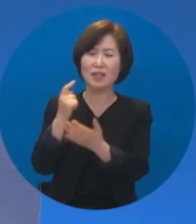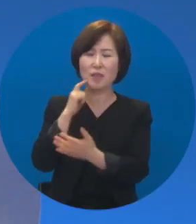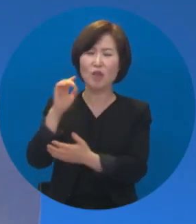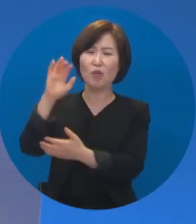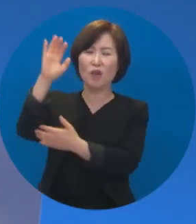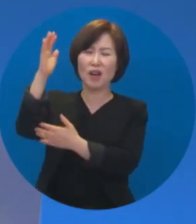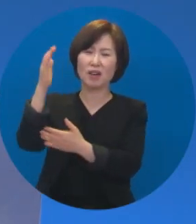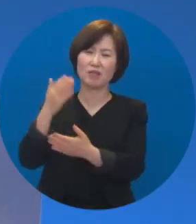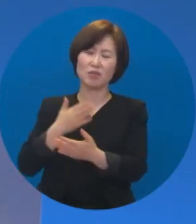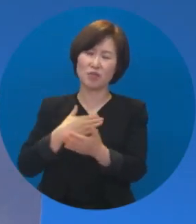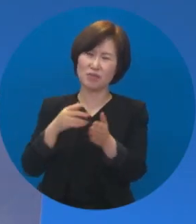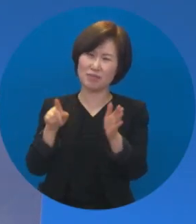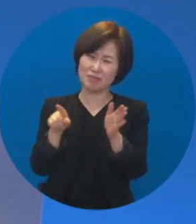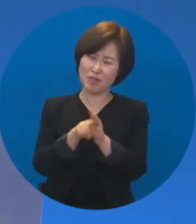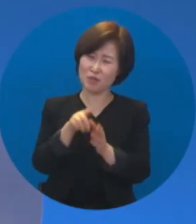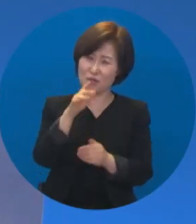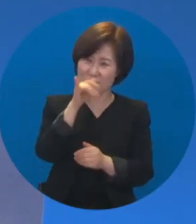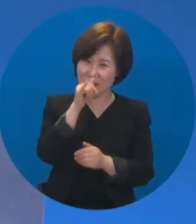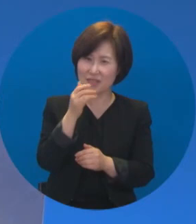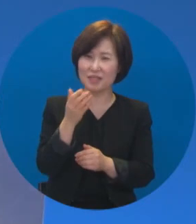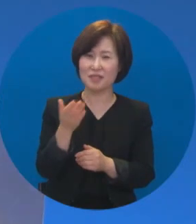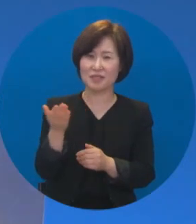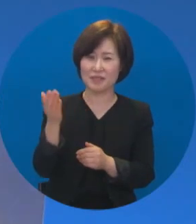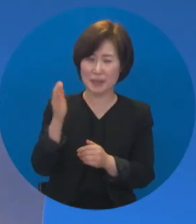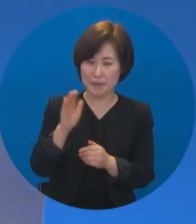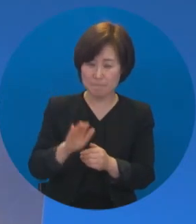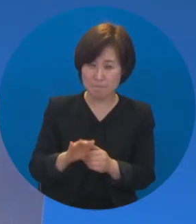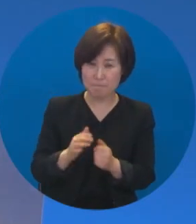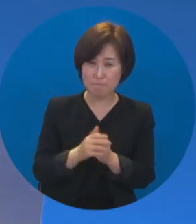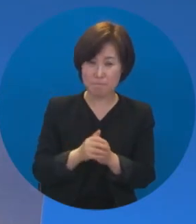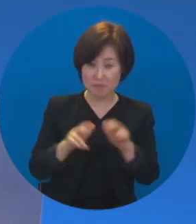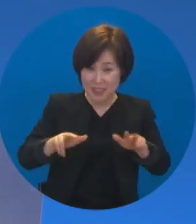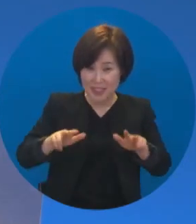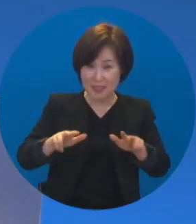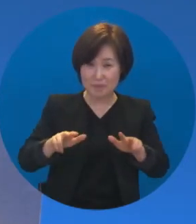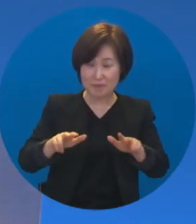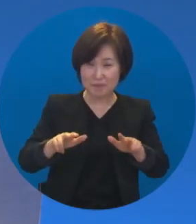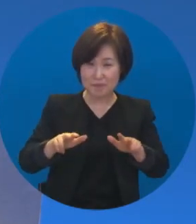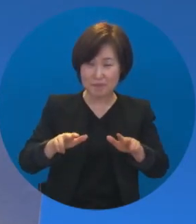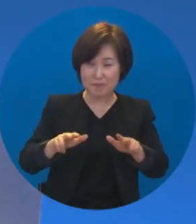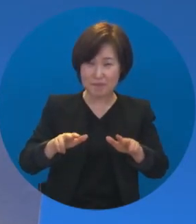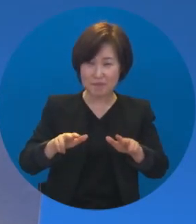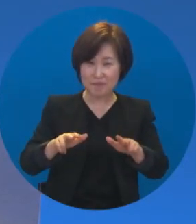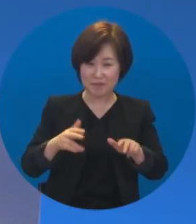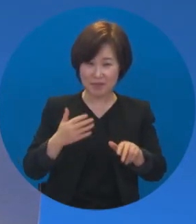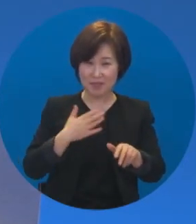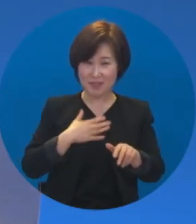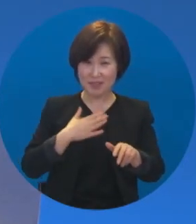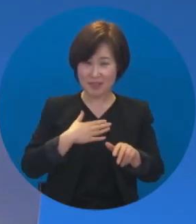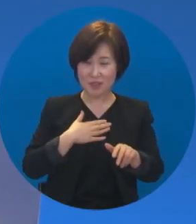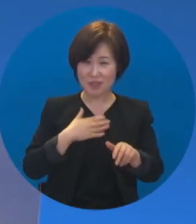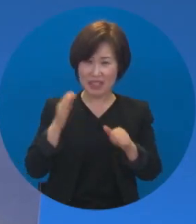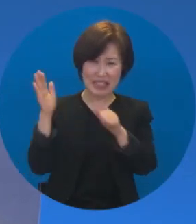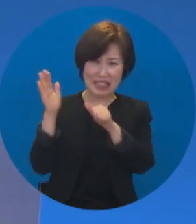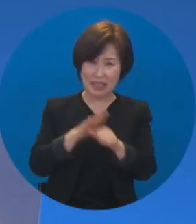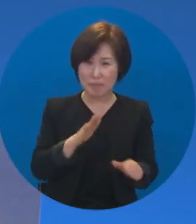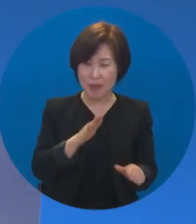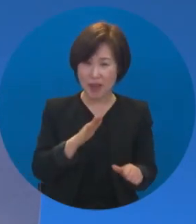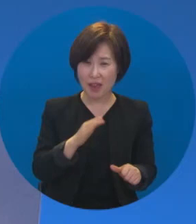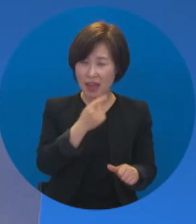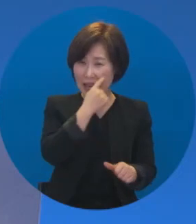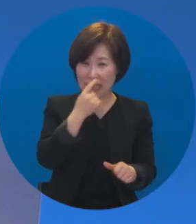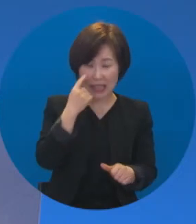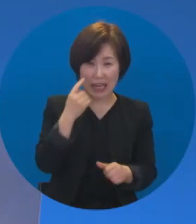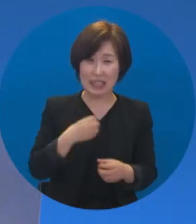믿었어요. 그런데 저는 지금 실패한 간증을 하고 있는 거예요. 제가 원했던